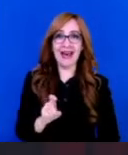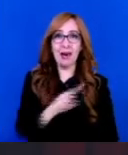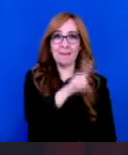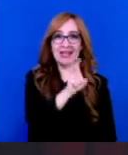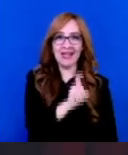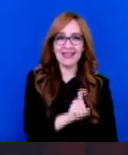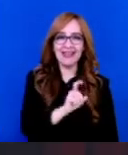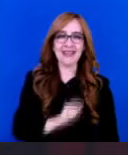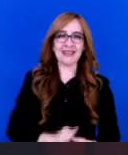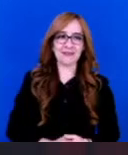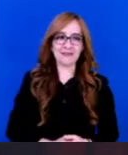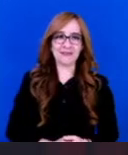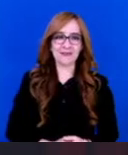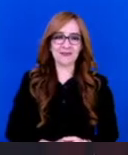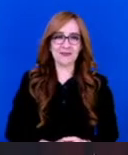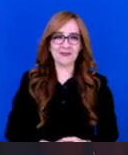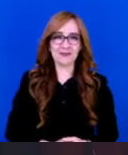lain.